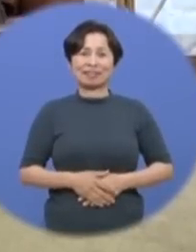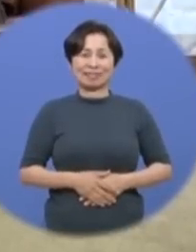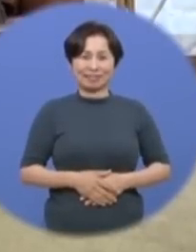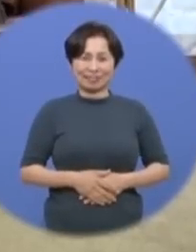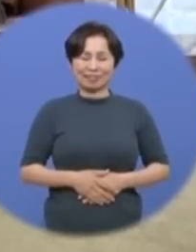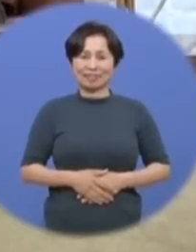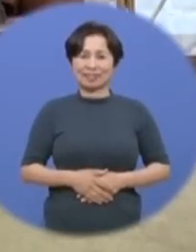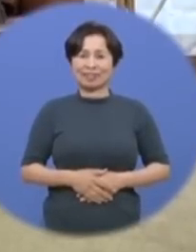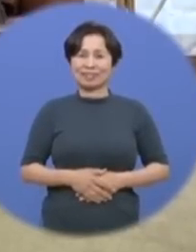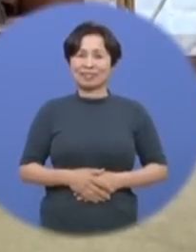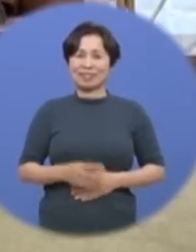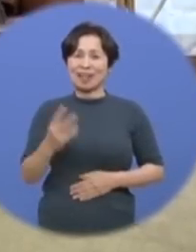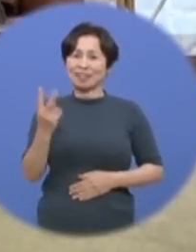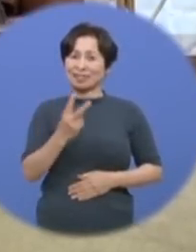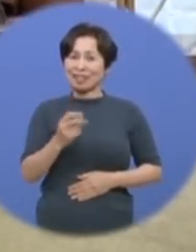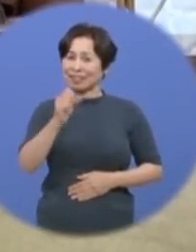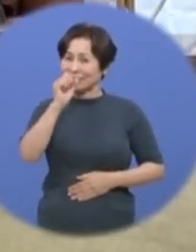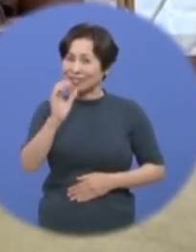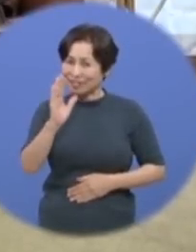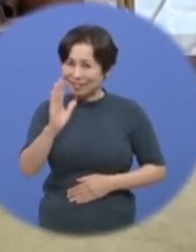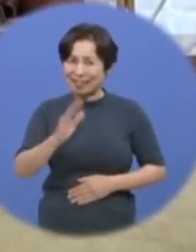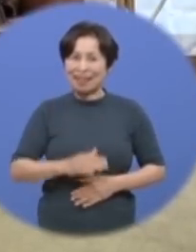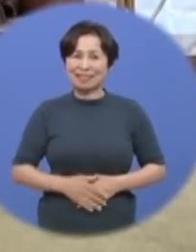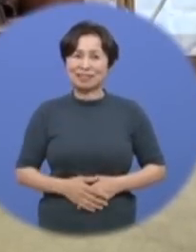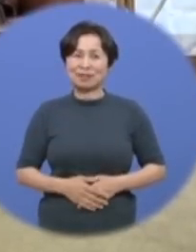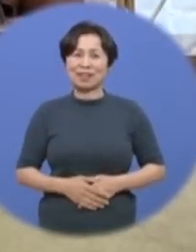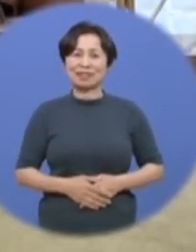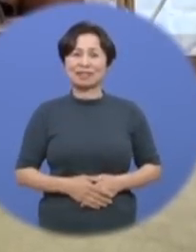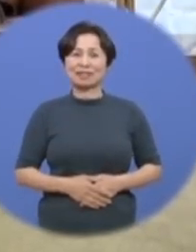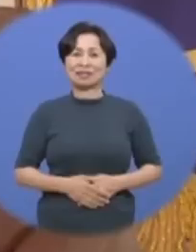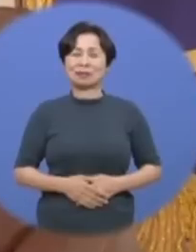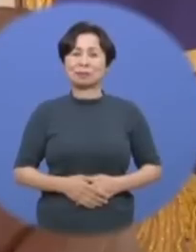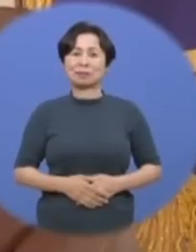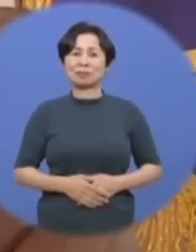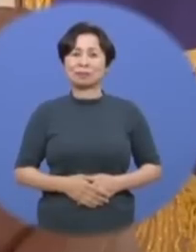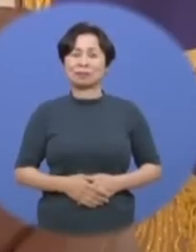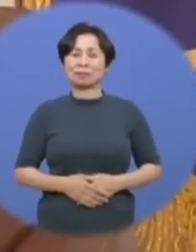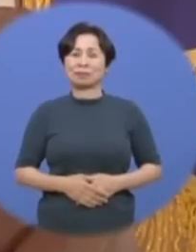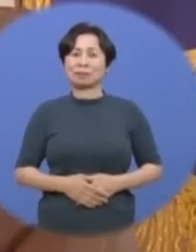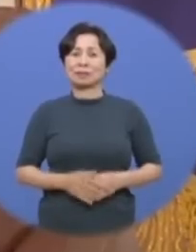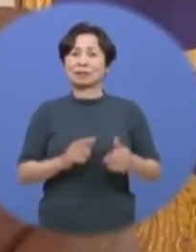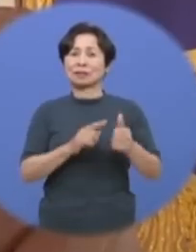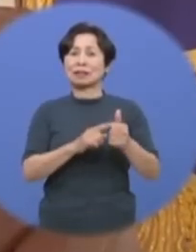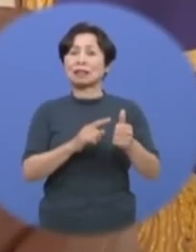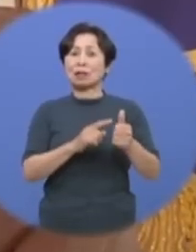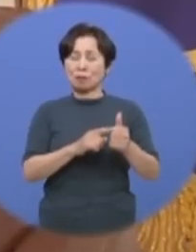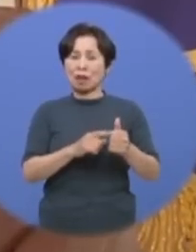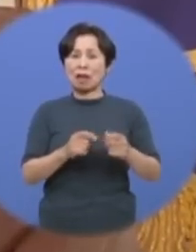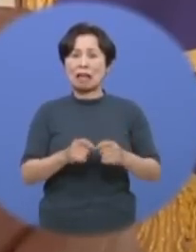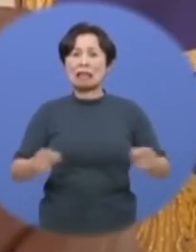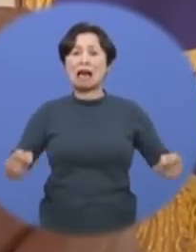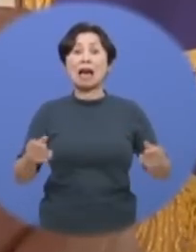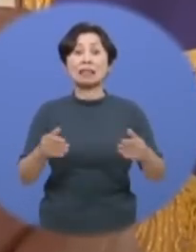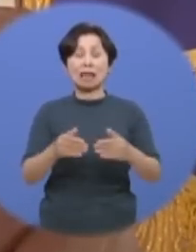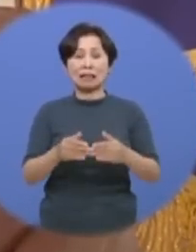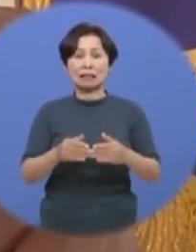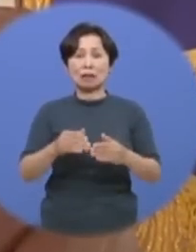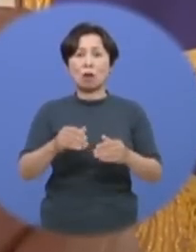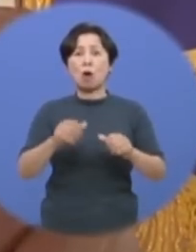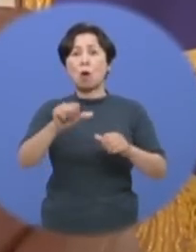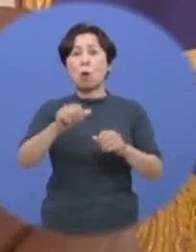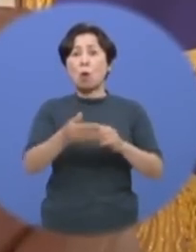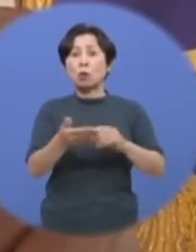では中島氏32坂知事どうぞよろしくお願いします願いしまーす高島さんは長崎県は五島列島の